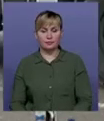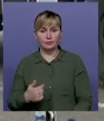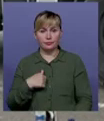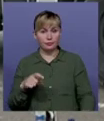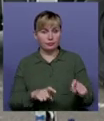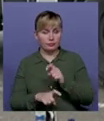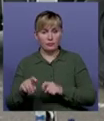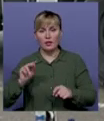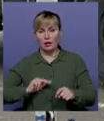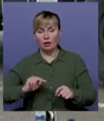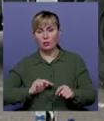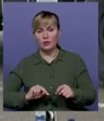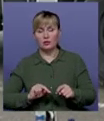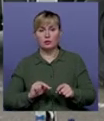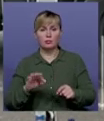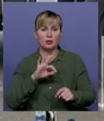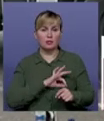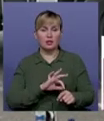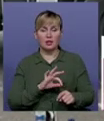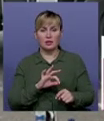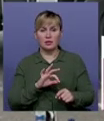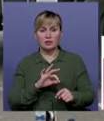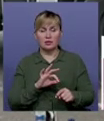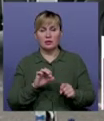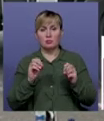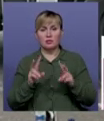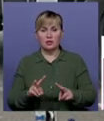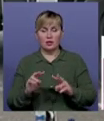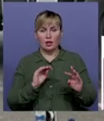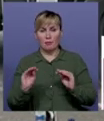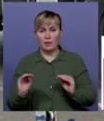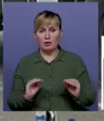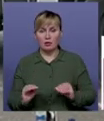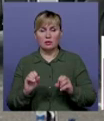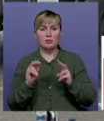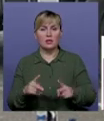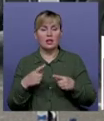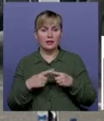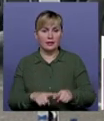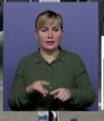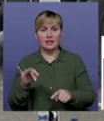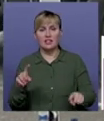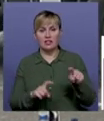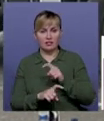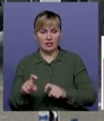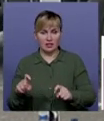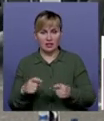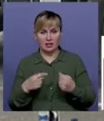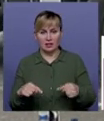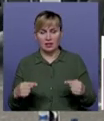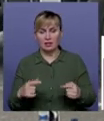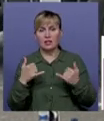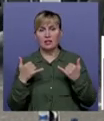дезинфекционной работы применяется специальное оборудование, специальная техника и дезинфицирующие средства.